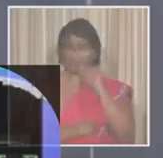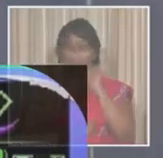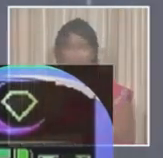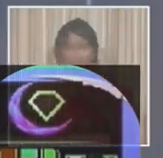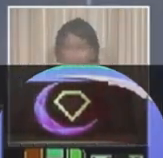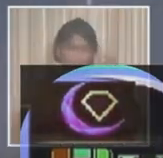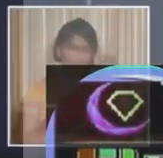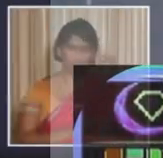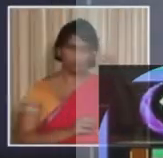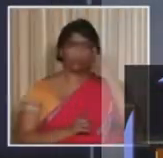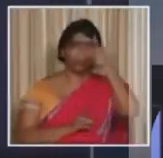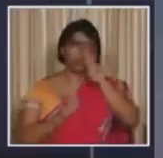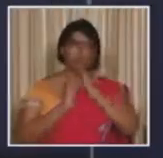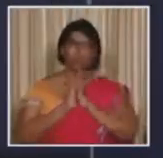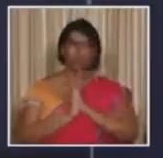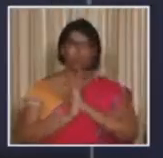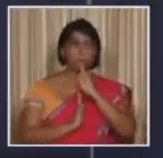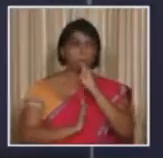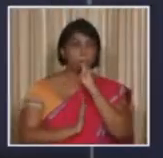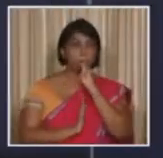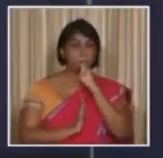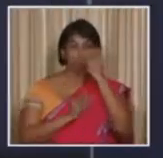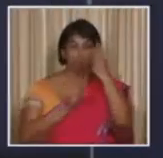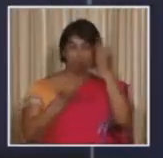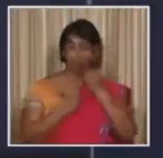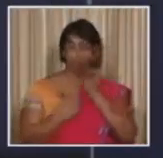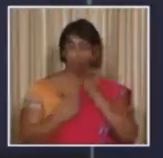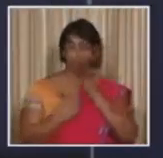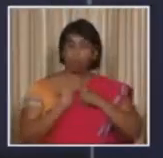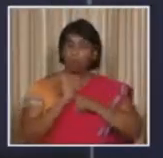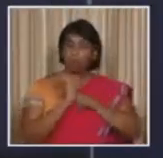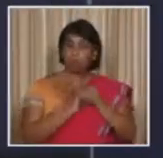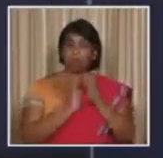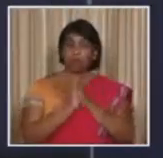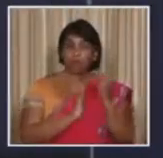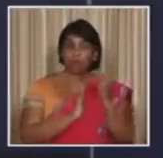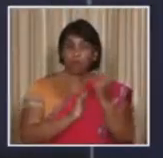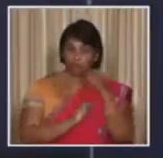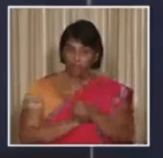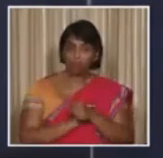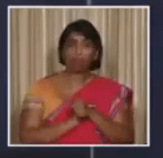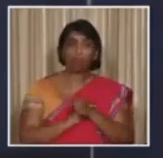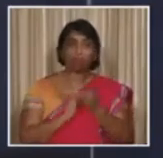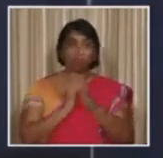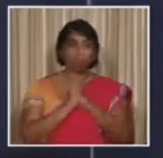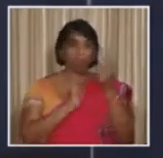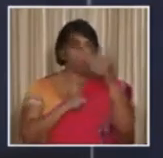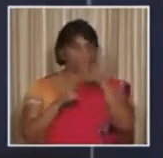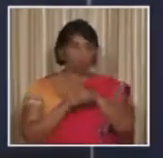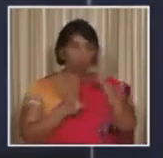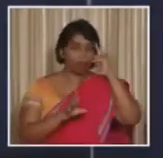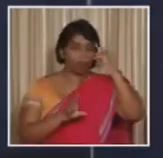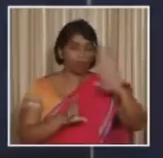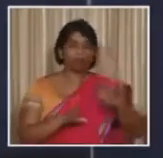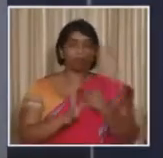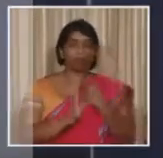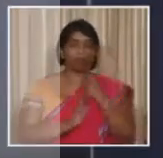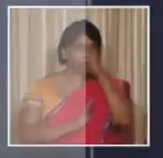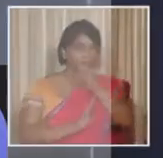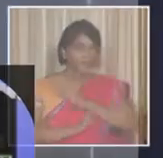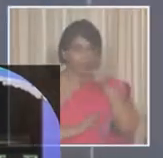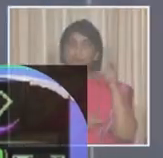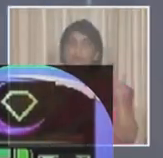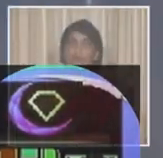கோவில இவத் காரண ஹதனக்க நமக்கு அத்தவசியம் மமை தன்னே சிவதேவி அங்கே சாப்பே அத்திவென்னே மே பெருணி பௌத்த சிஷ்டாச்சாரிய